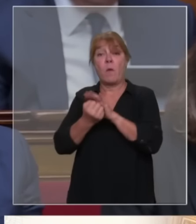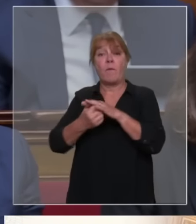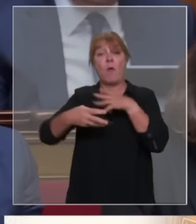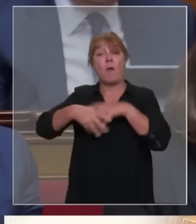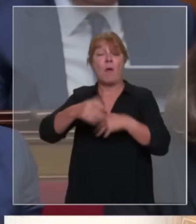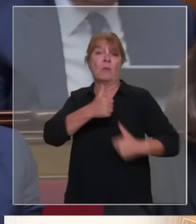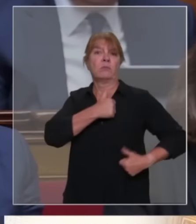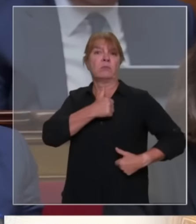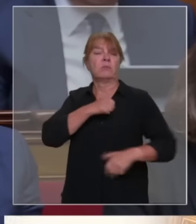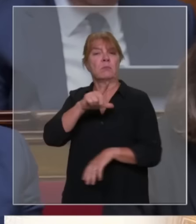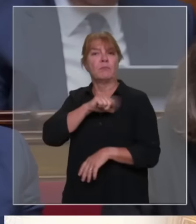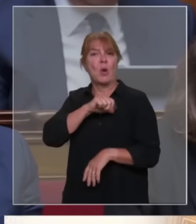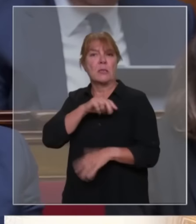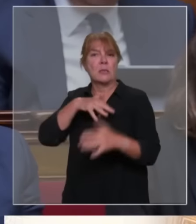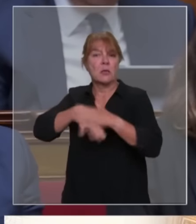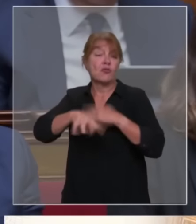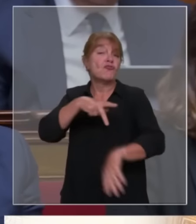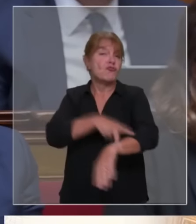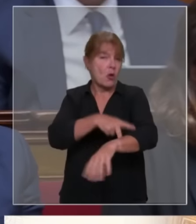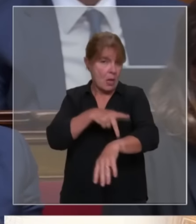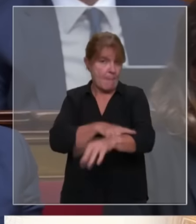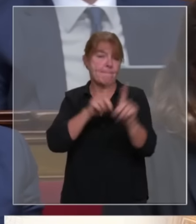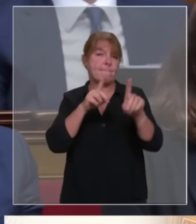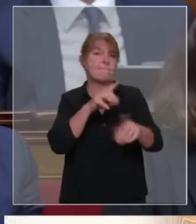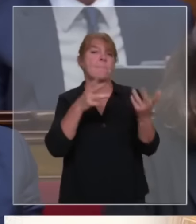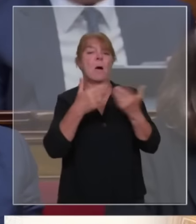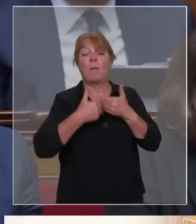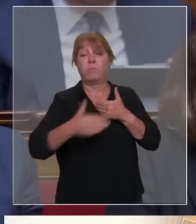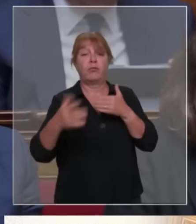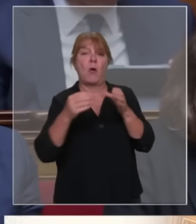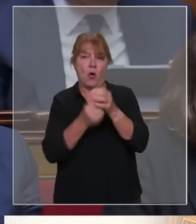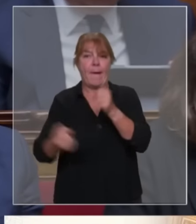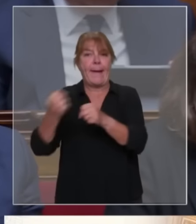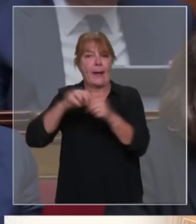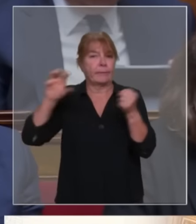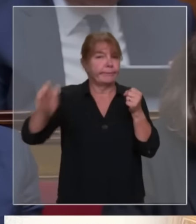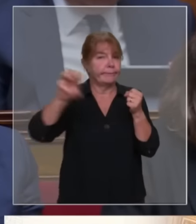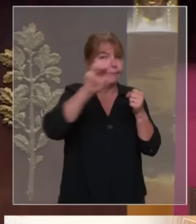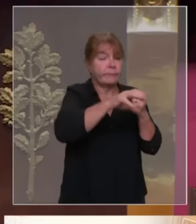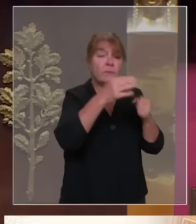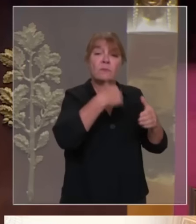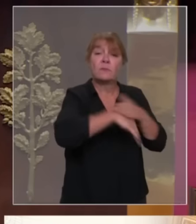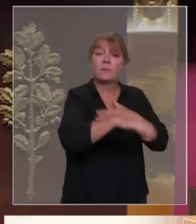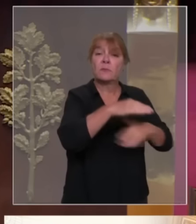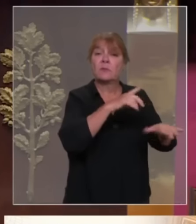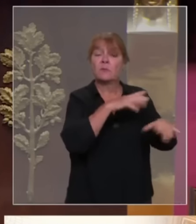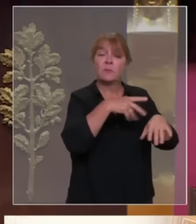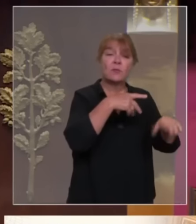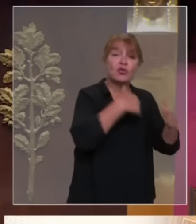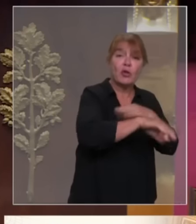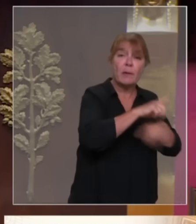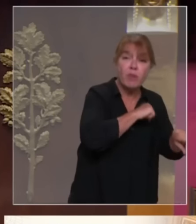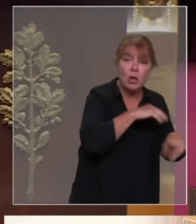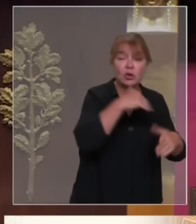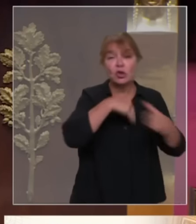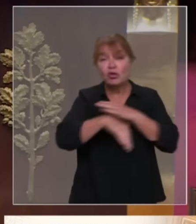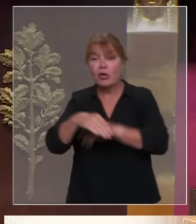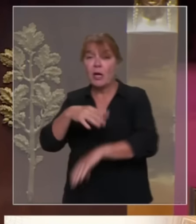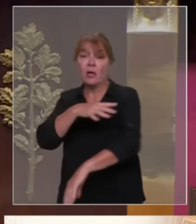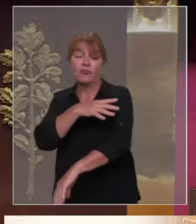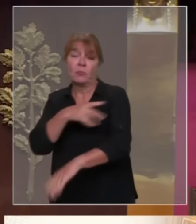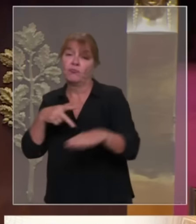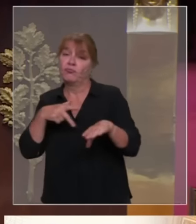gendarmerie qui sera confirmée et continuée. Il y a dans les commissariats et dans les gendarmeries, là encore,